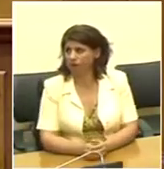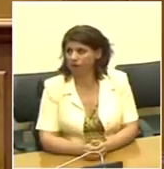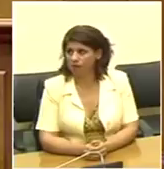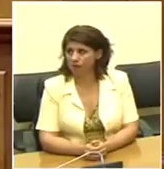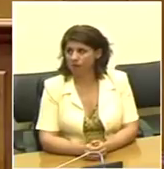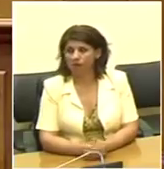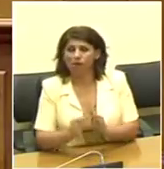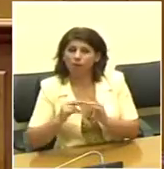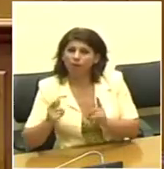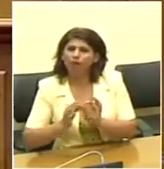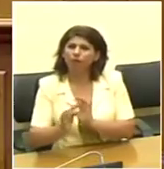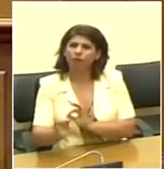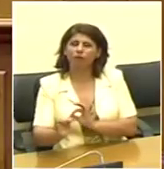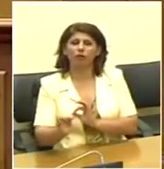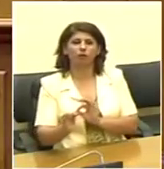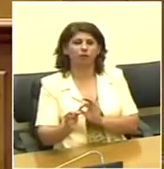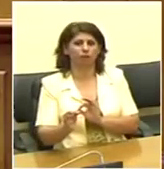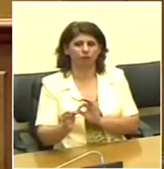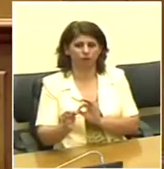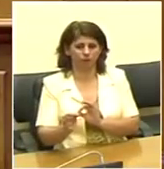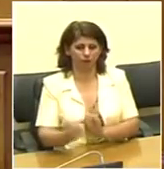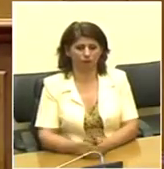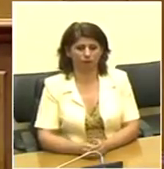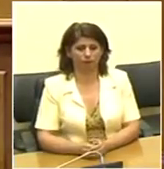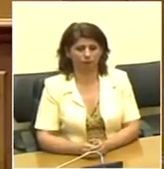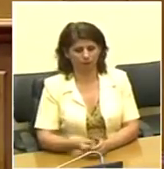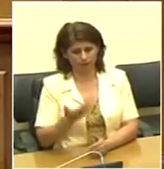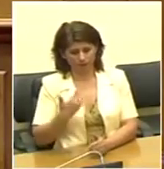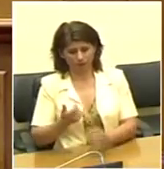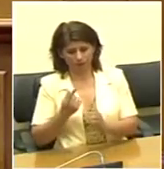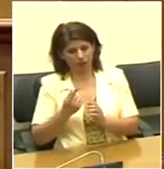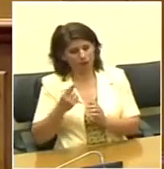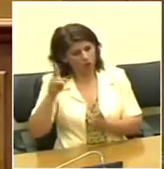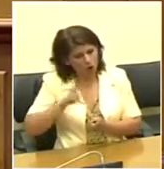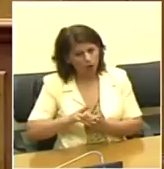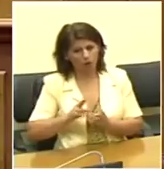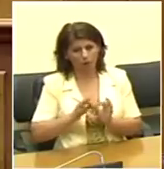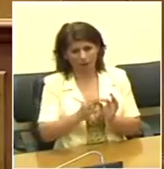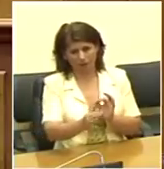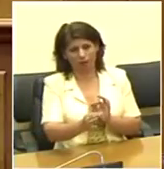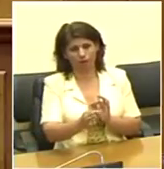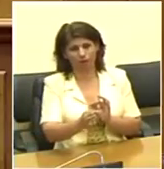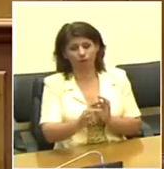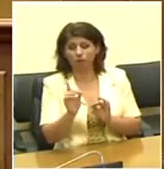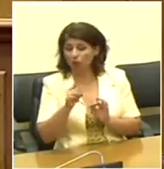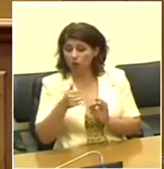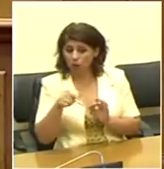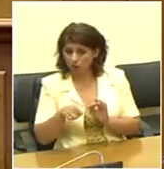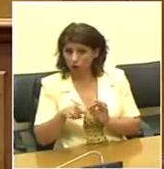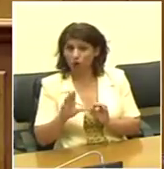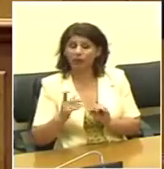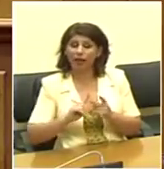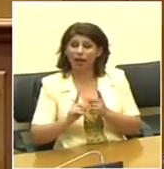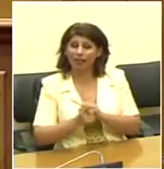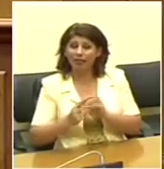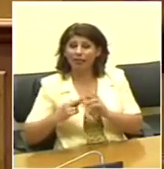δεν είναι, τα αντίμετρα είναι λιγότερα από τα μέτρα. Και όχι μόνο αυτό, ότι τα αντίμετρα και